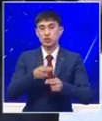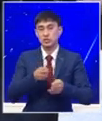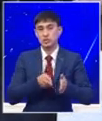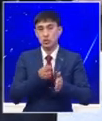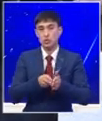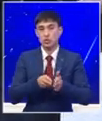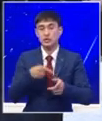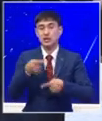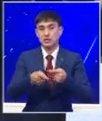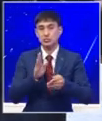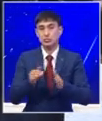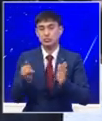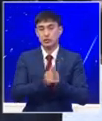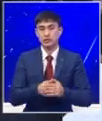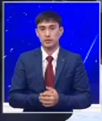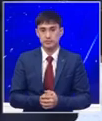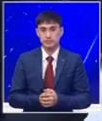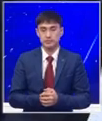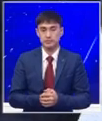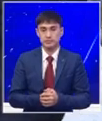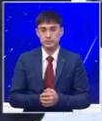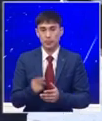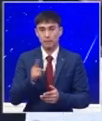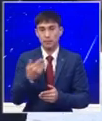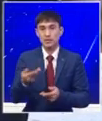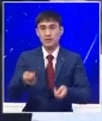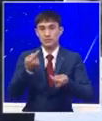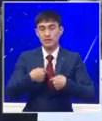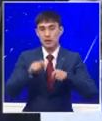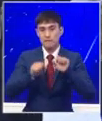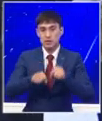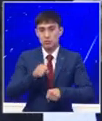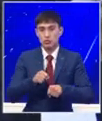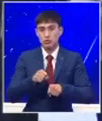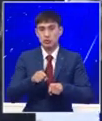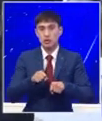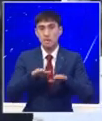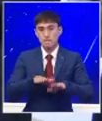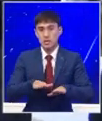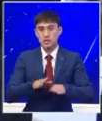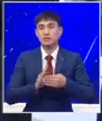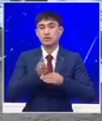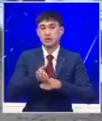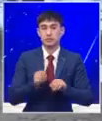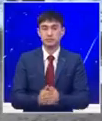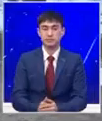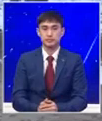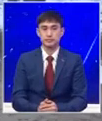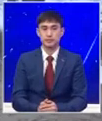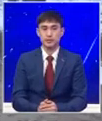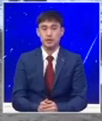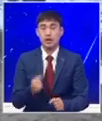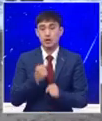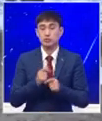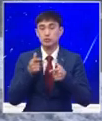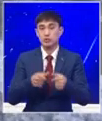вот со КТЖ-ға сіздің протоколы қоссақ, чтобы они нам дали возможность солардың защитной зонасына, сейчас, кіргенге. В ходе